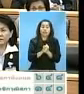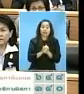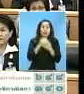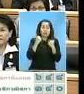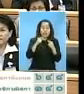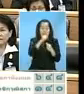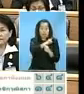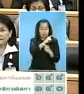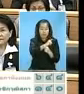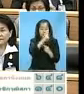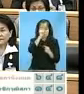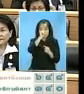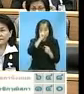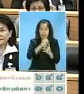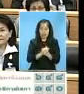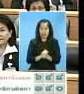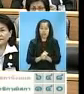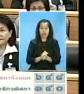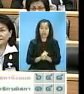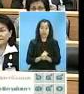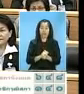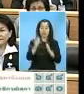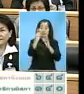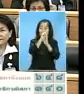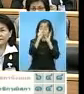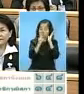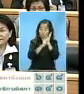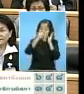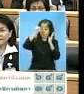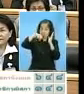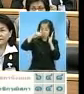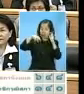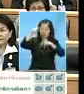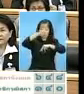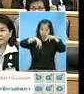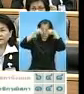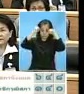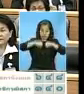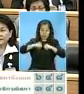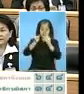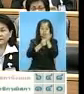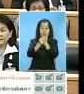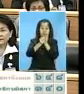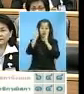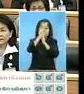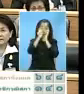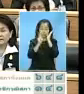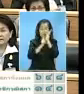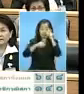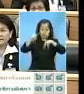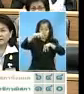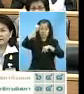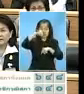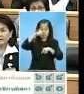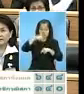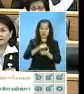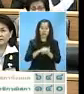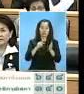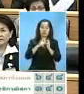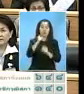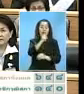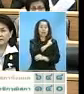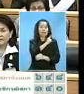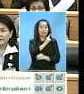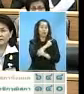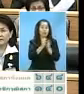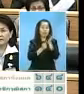หน้าที่ของเราคืออะไรครับออกกฎหมายใช่ไหมครับแก้ไขกฎหมายใช่ไหมครับเพราะฉะนั้นความรับผิดชอบในการ